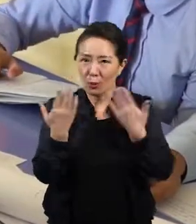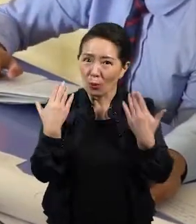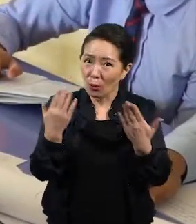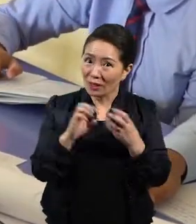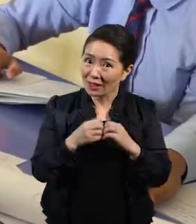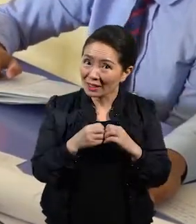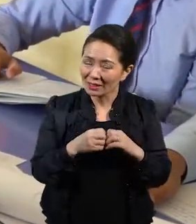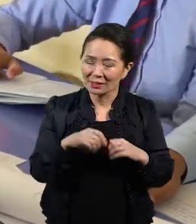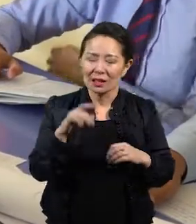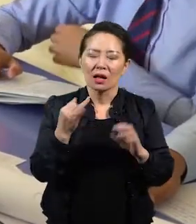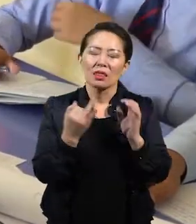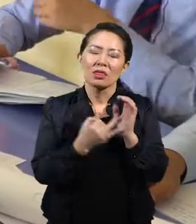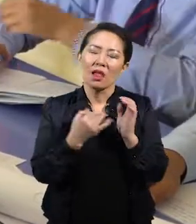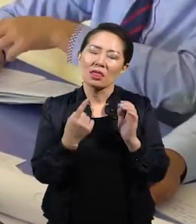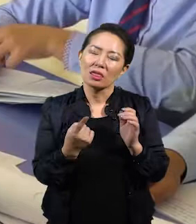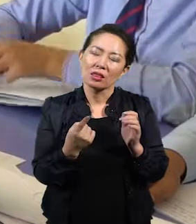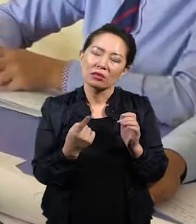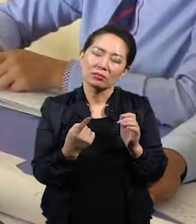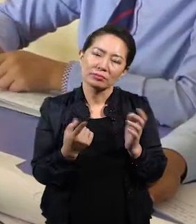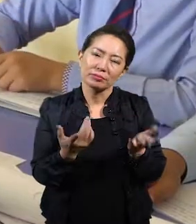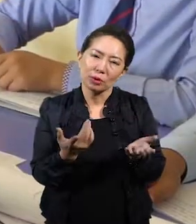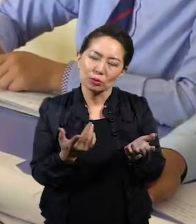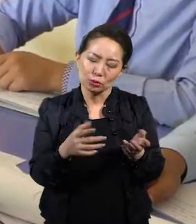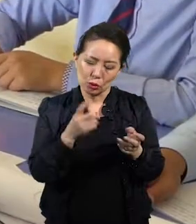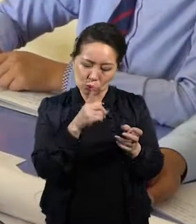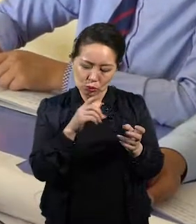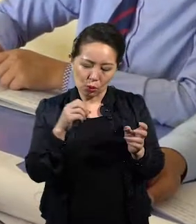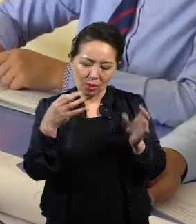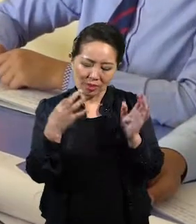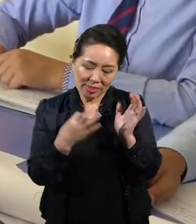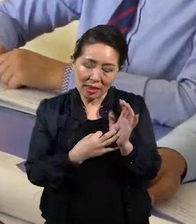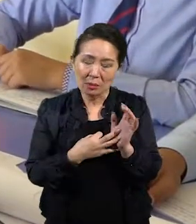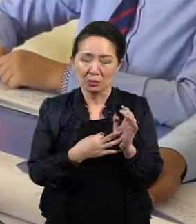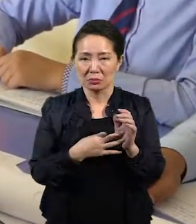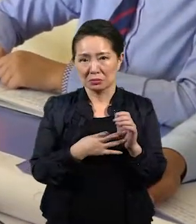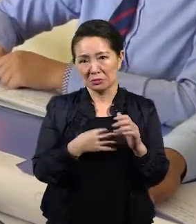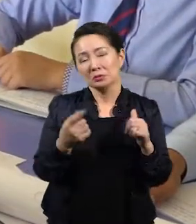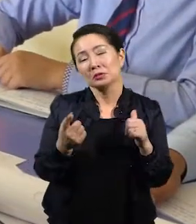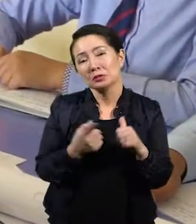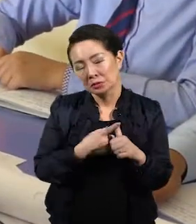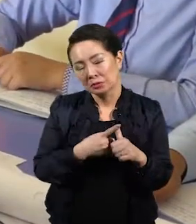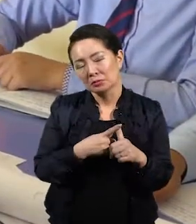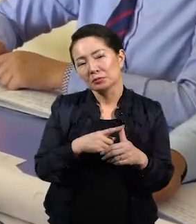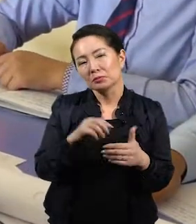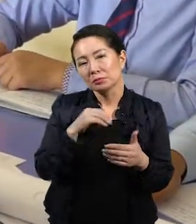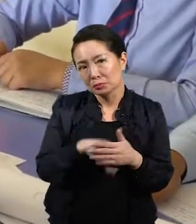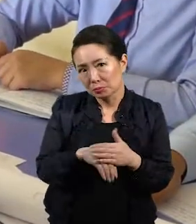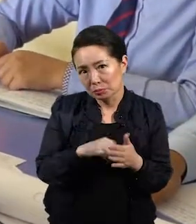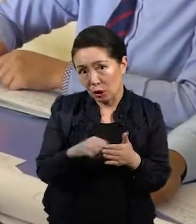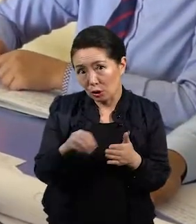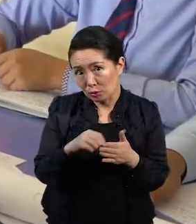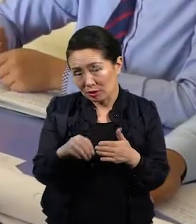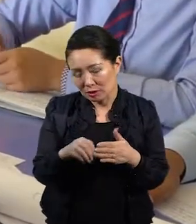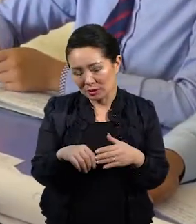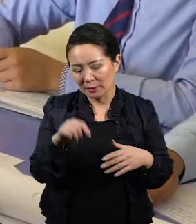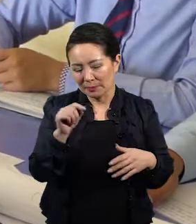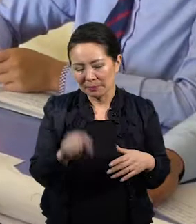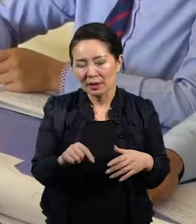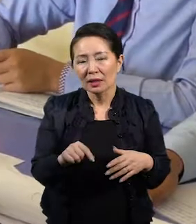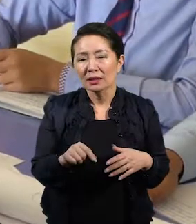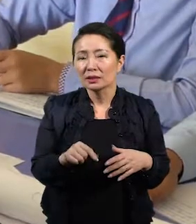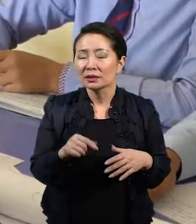явуулахад 71 хүүхэд бол тохиолдол бол 108 утсанд бүртгэгдэжээ гэсэн мэдээлэл байсан. Тэгвэл бид нар дараагийн алхам дээр юу хийх вэ